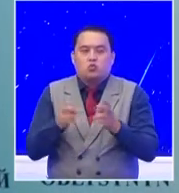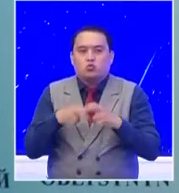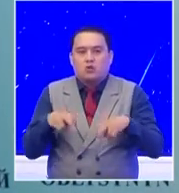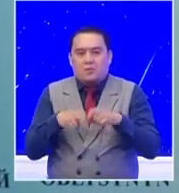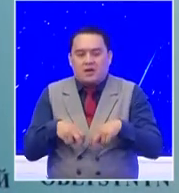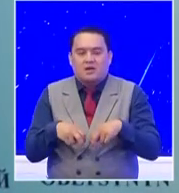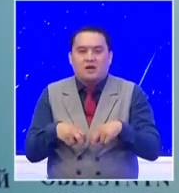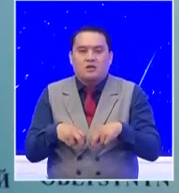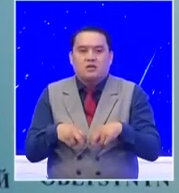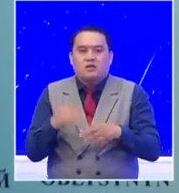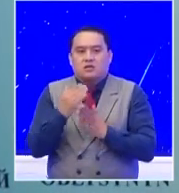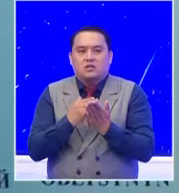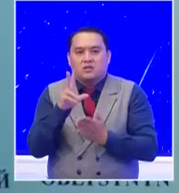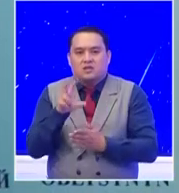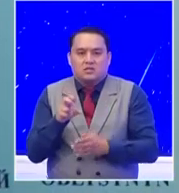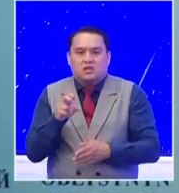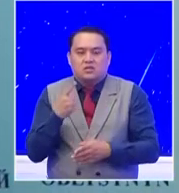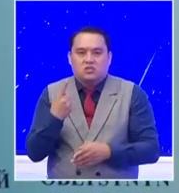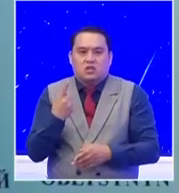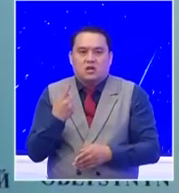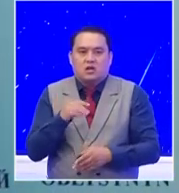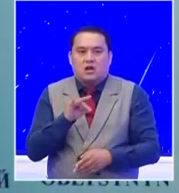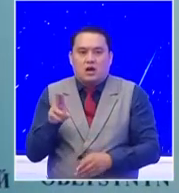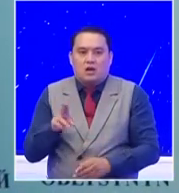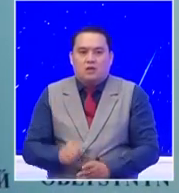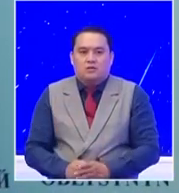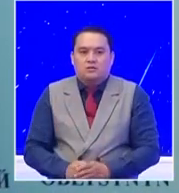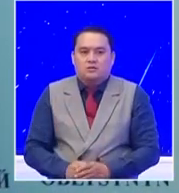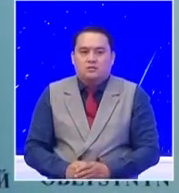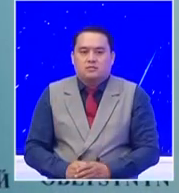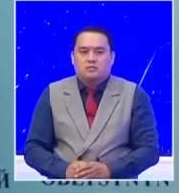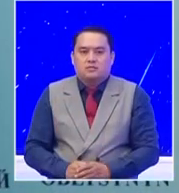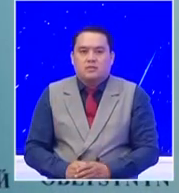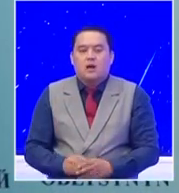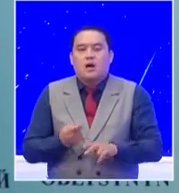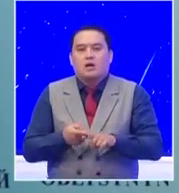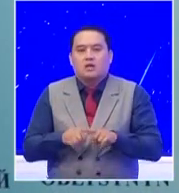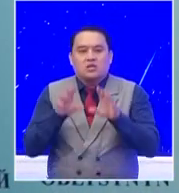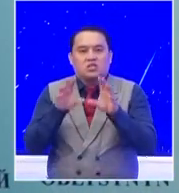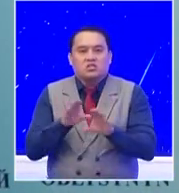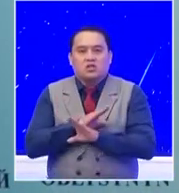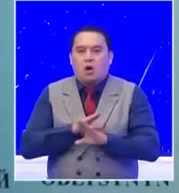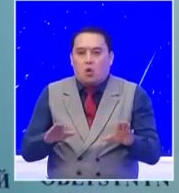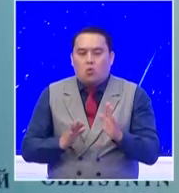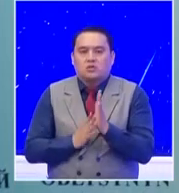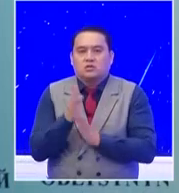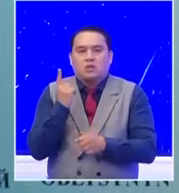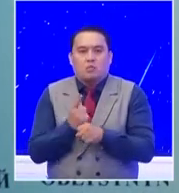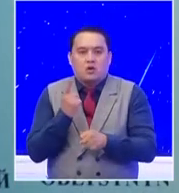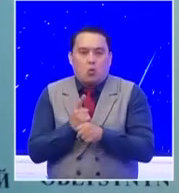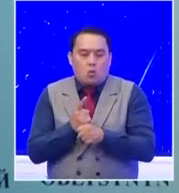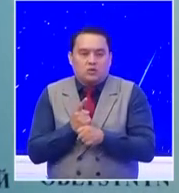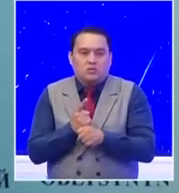расследования в соответствии со статьей 300 части 1 Уголовного кодекса Республики Казахстан. Это незаконное культивирование запрещенных